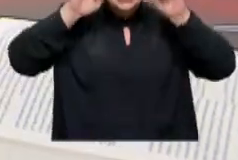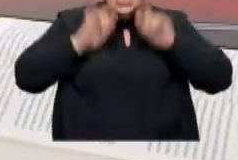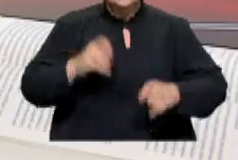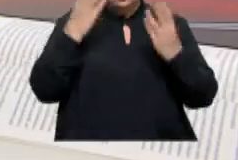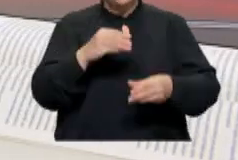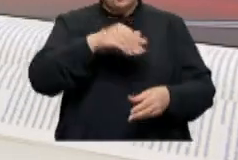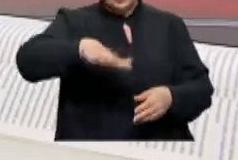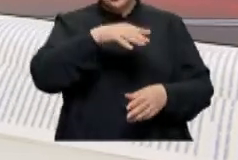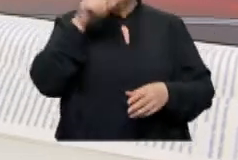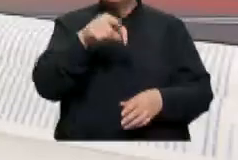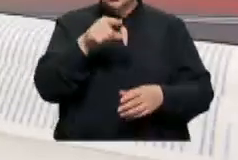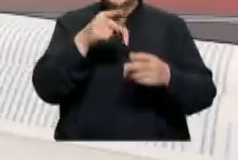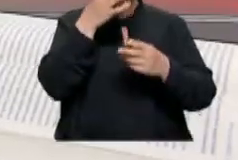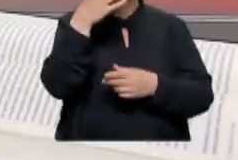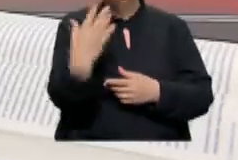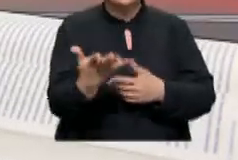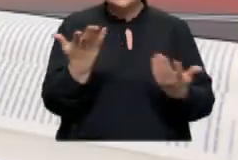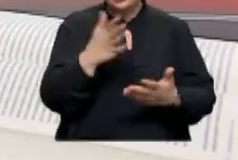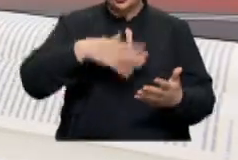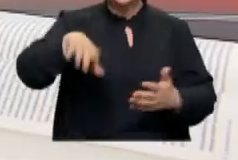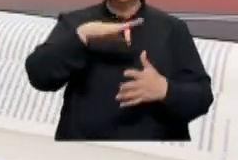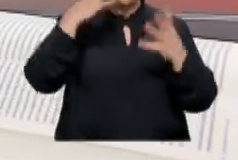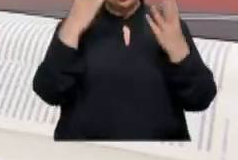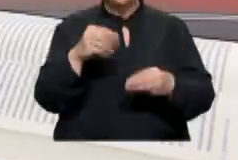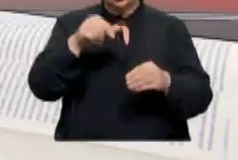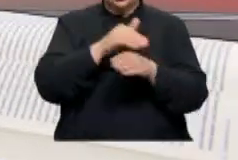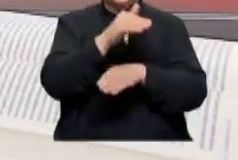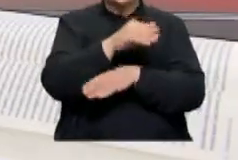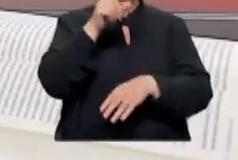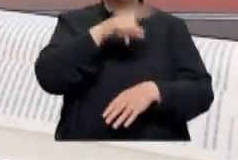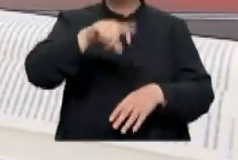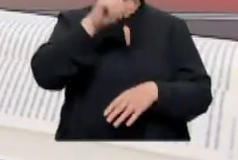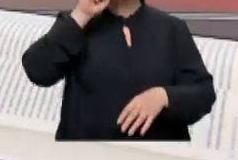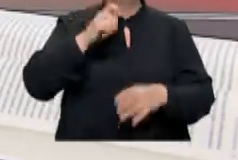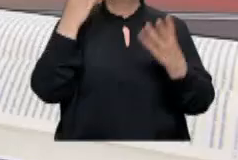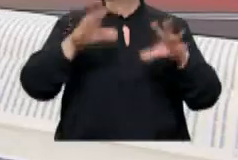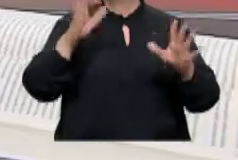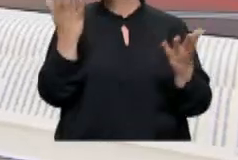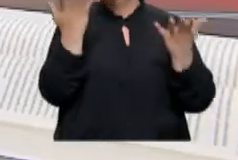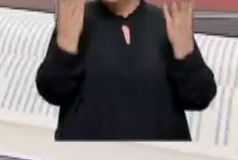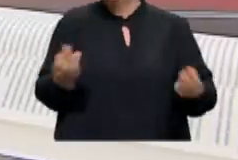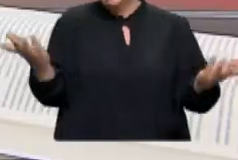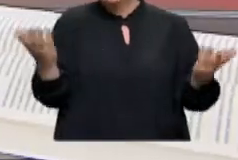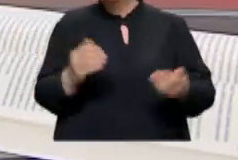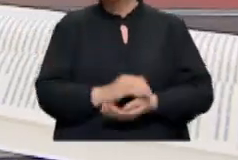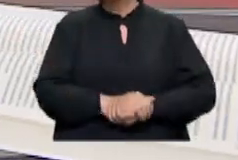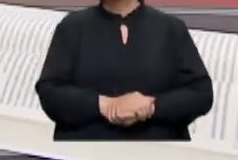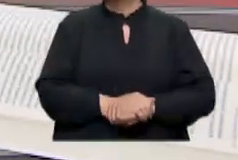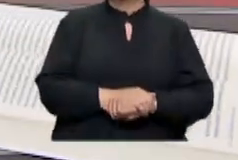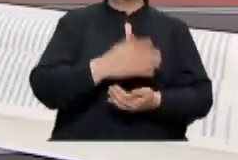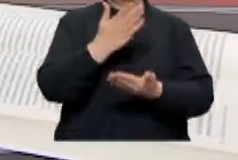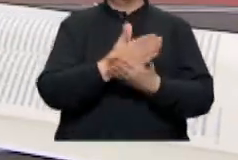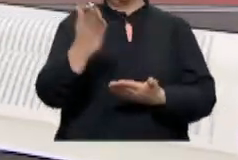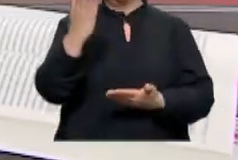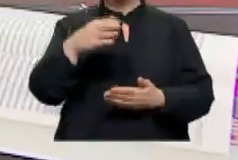o toprakları. Fakat buna yol açanlar da her şey oluyorlar şu hayatta, onlar da rezil olmuyorlar nasıl oluyorsa. Şimdi